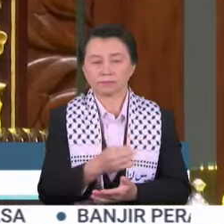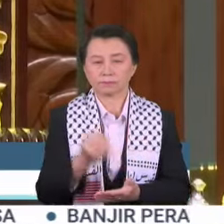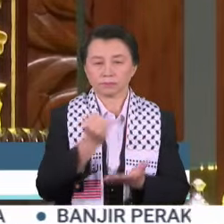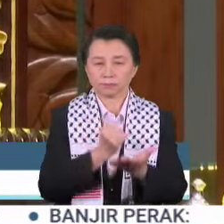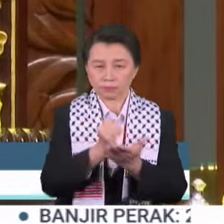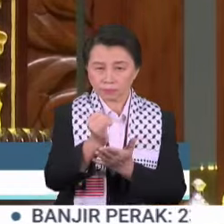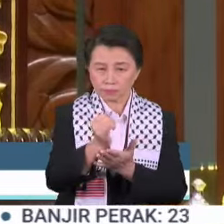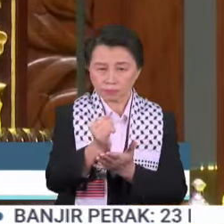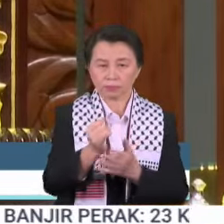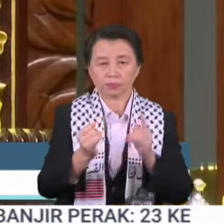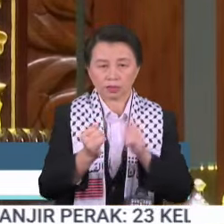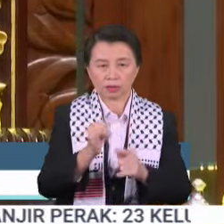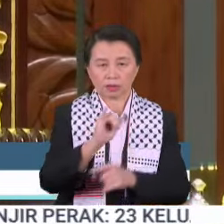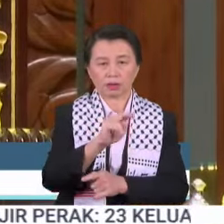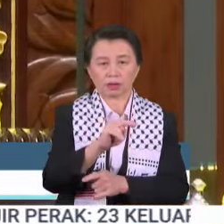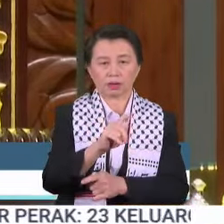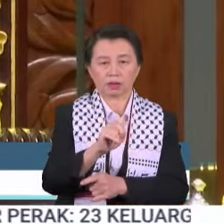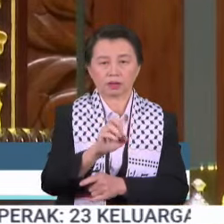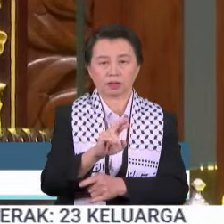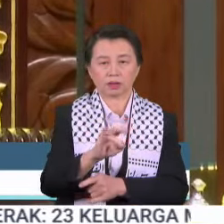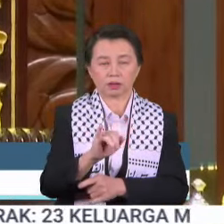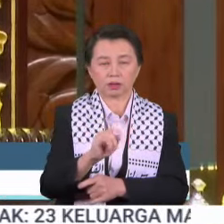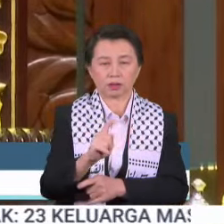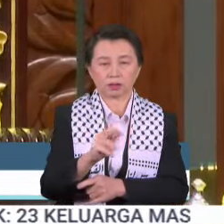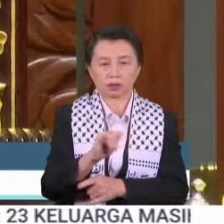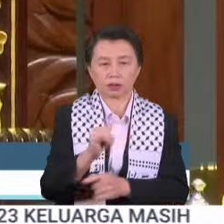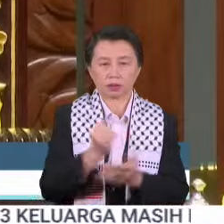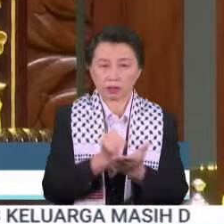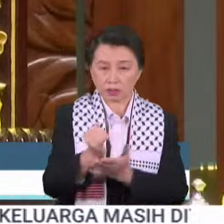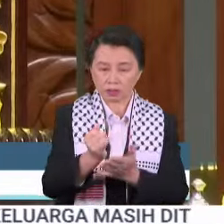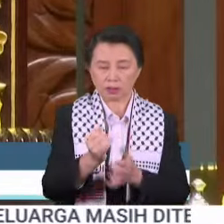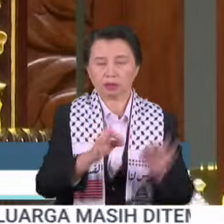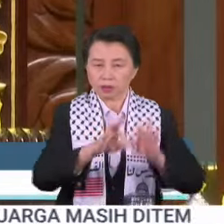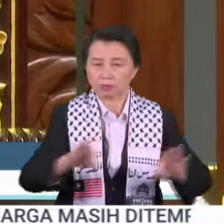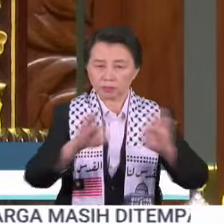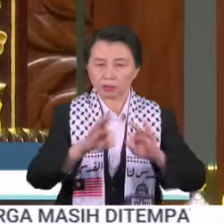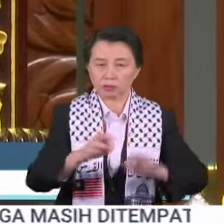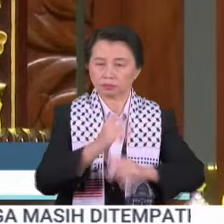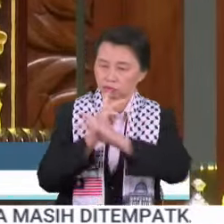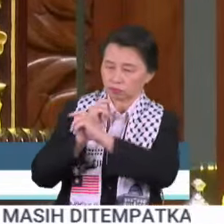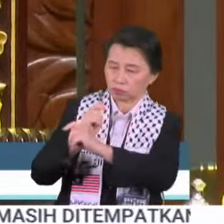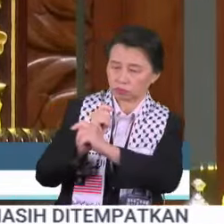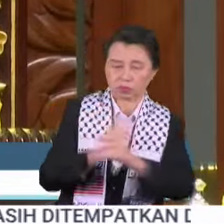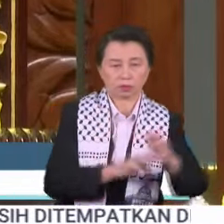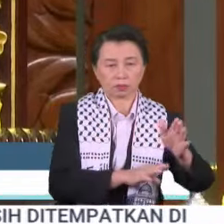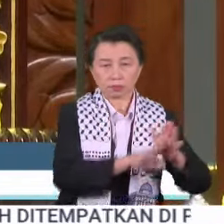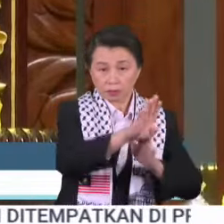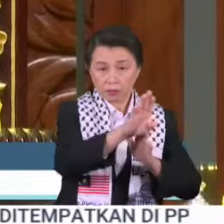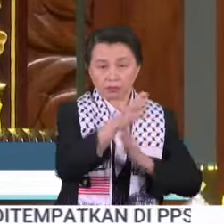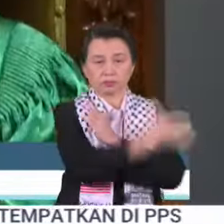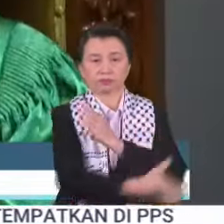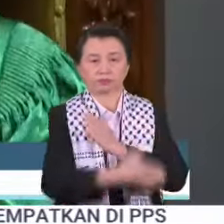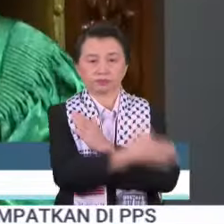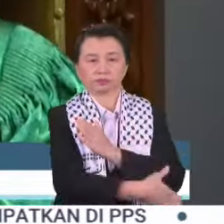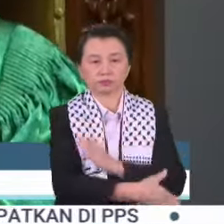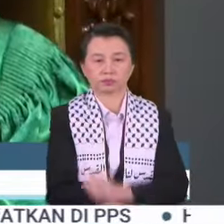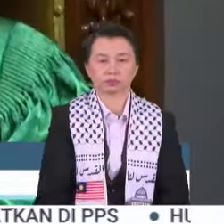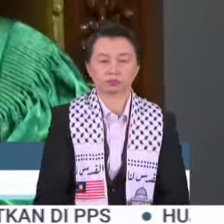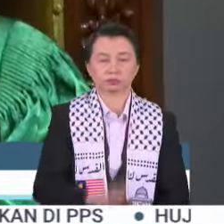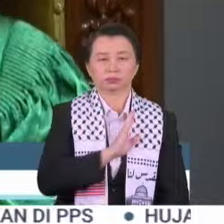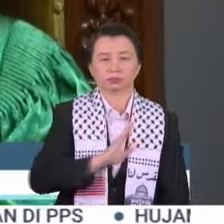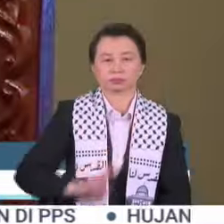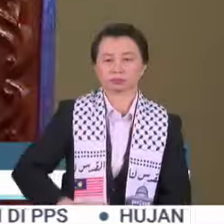integriti adalah penting kepada konteks pembangunan negara.